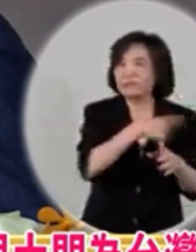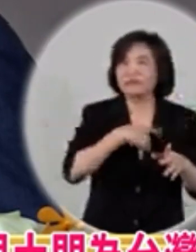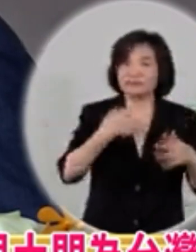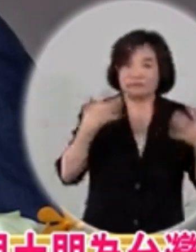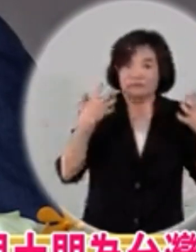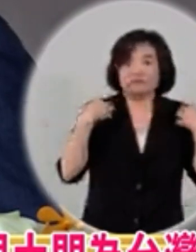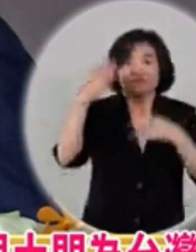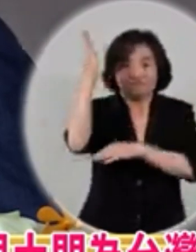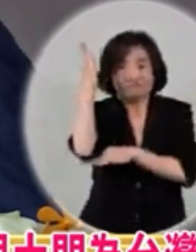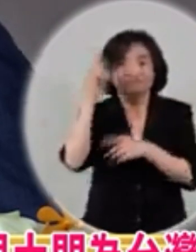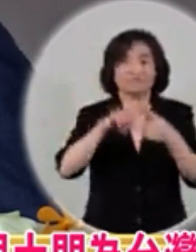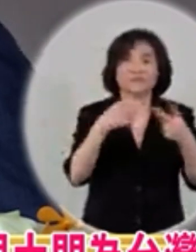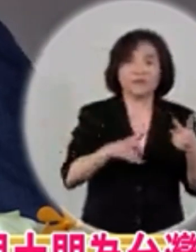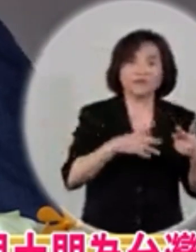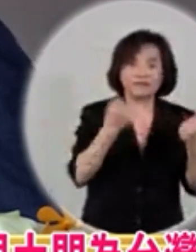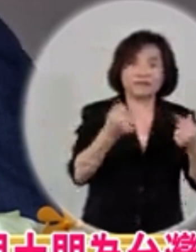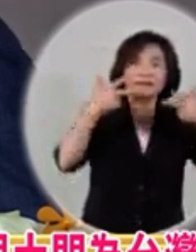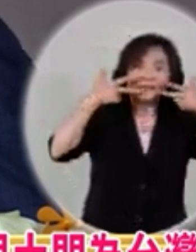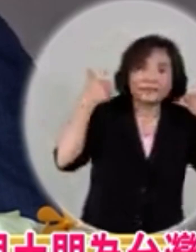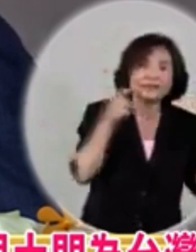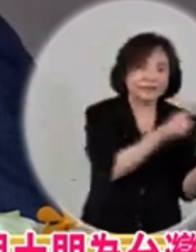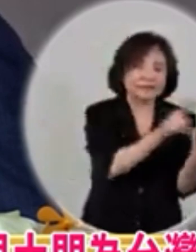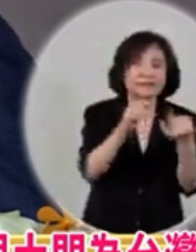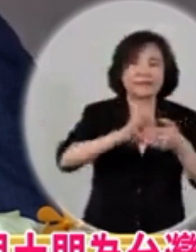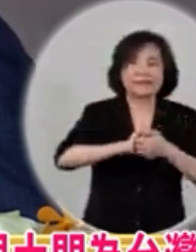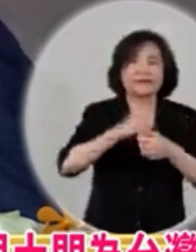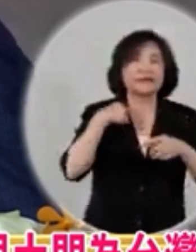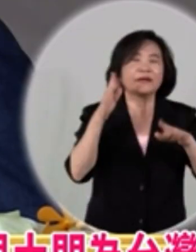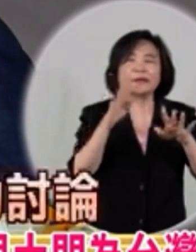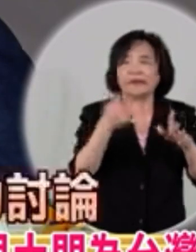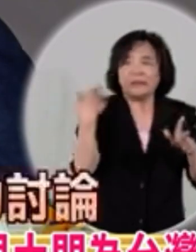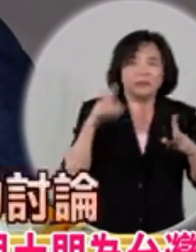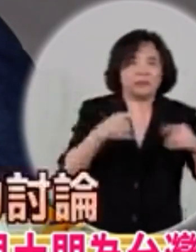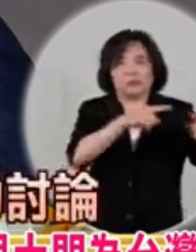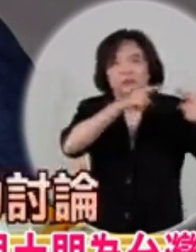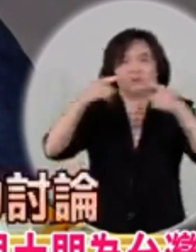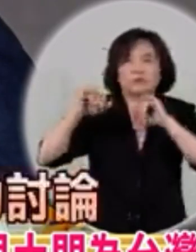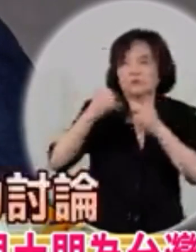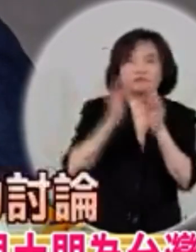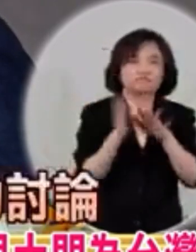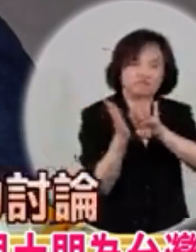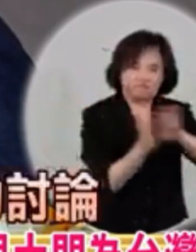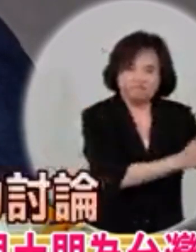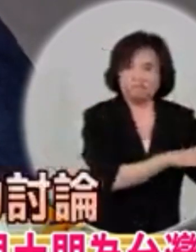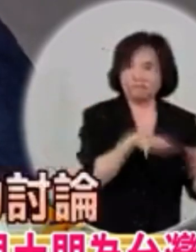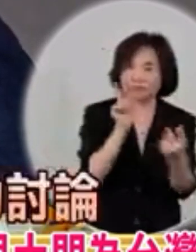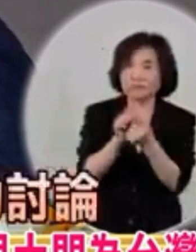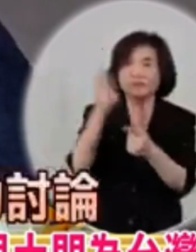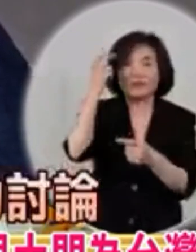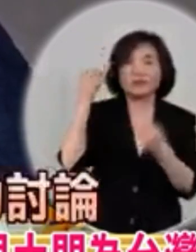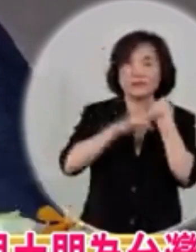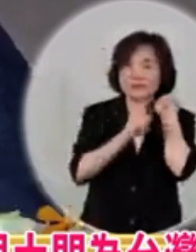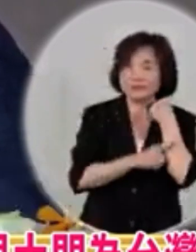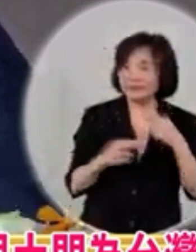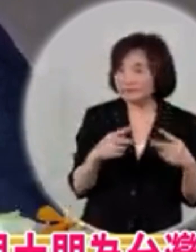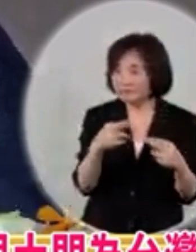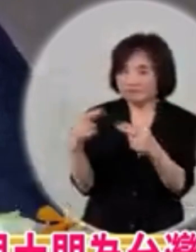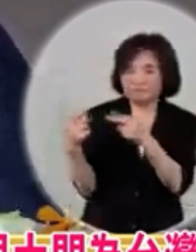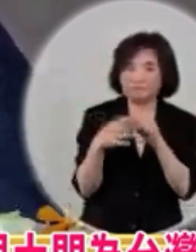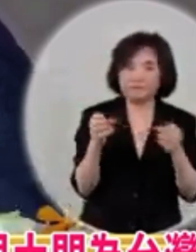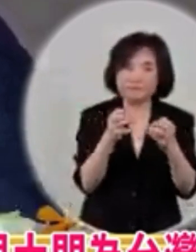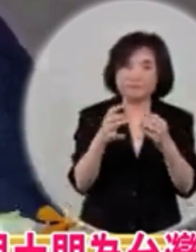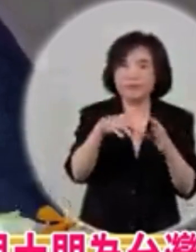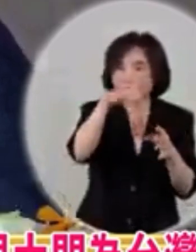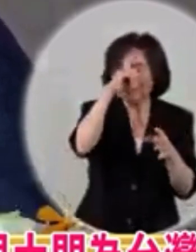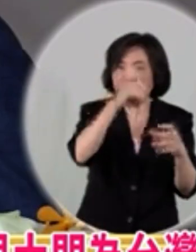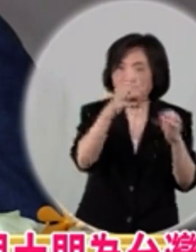在野，都必须放下成见，严肃地进行宪政议题的讨论，寻求最大的